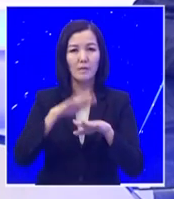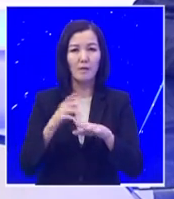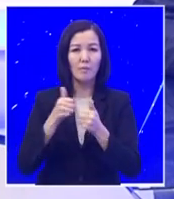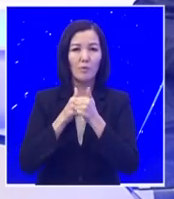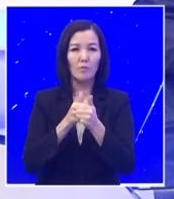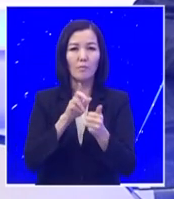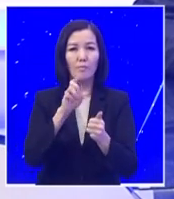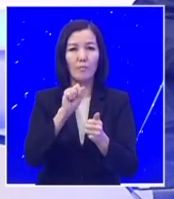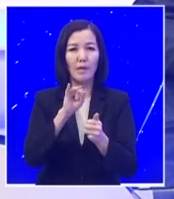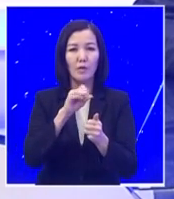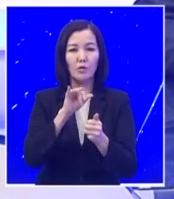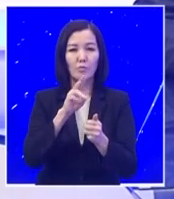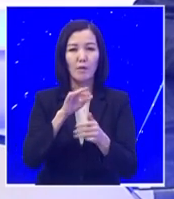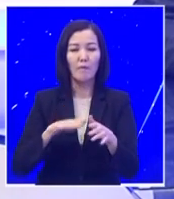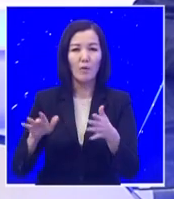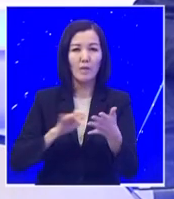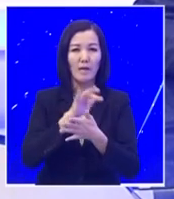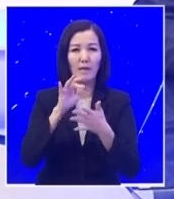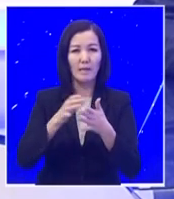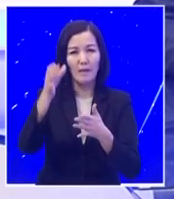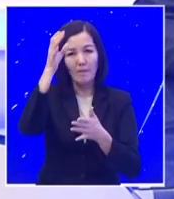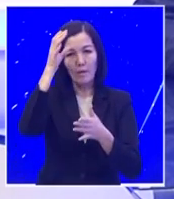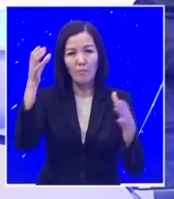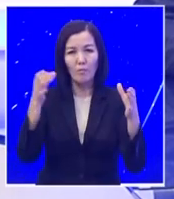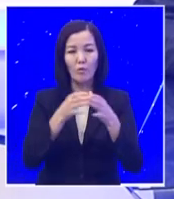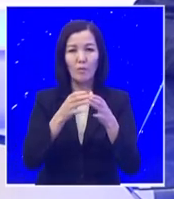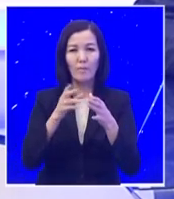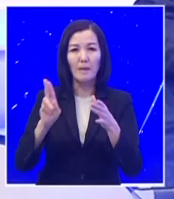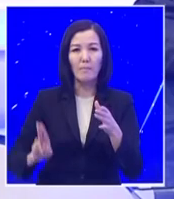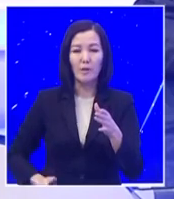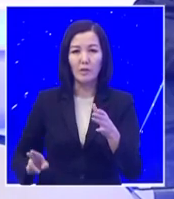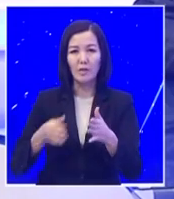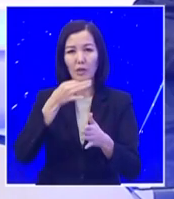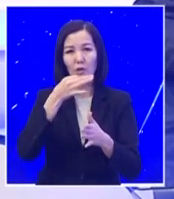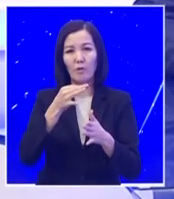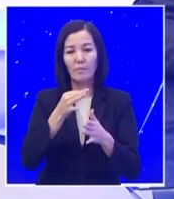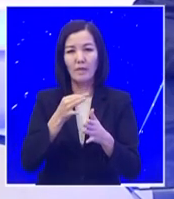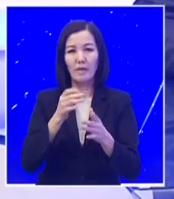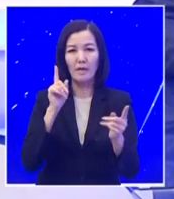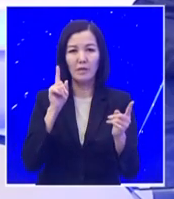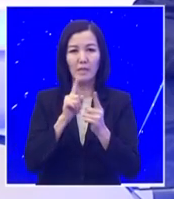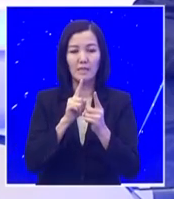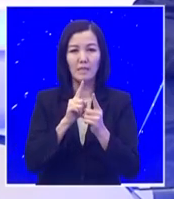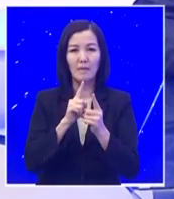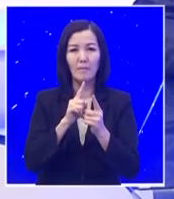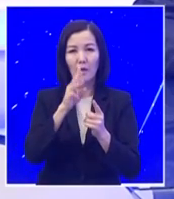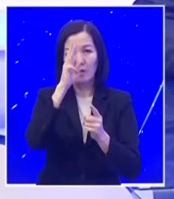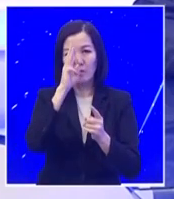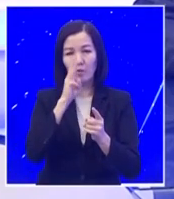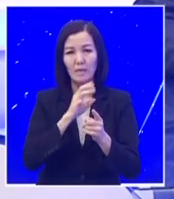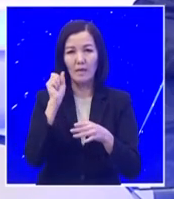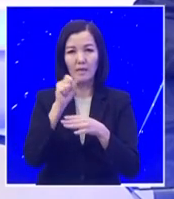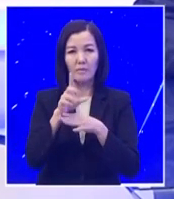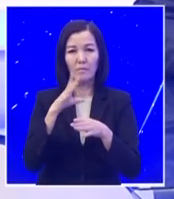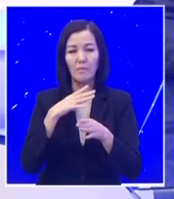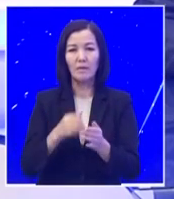әкімінің орынбасары Батыржан Байжманов аудан қалалардағы білім бөлімі басшылары мен жауаптыларды жинап, алдағы 90-ға бірқатар тапсырма